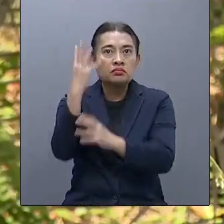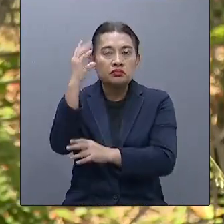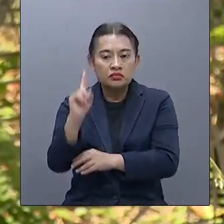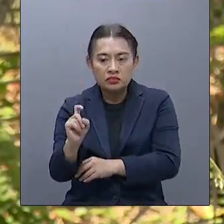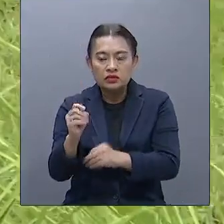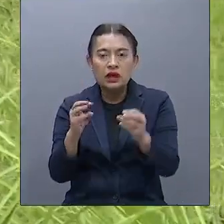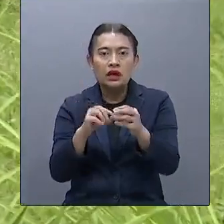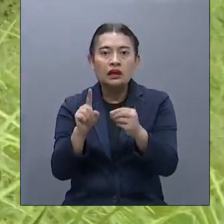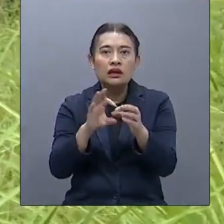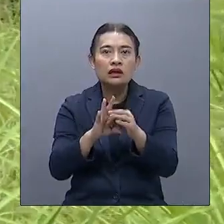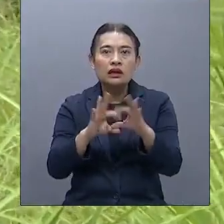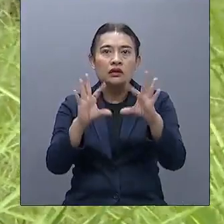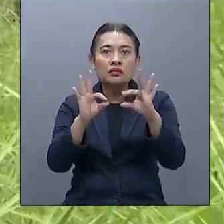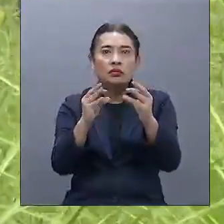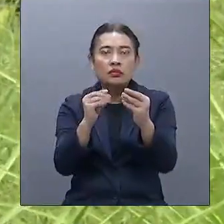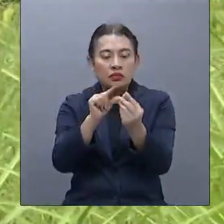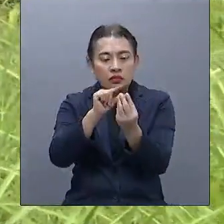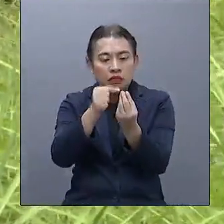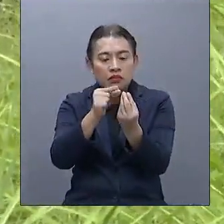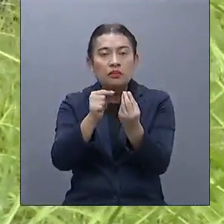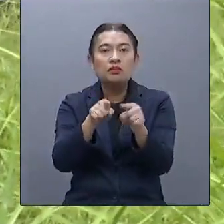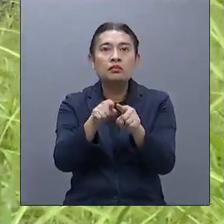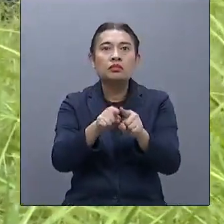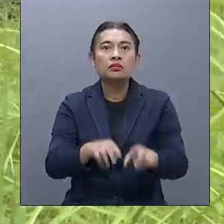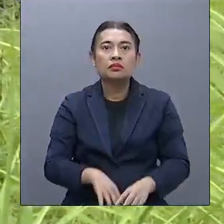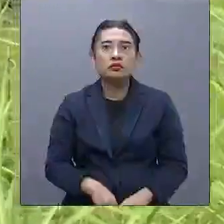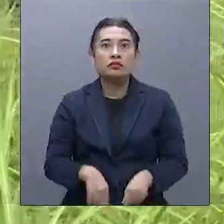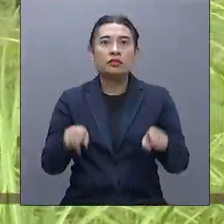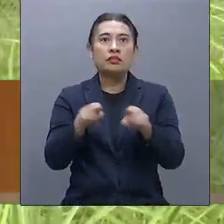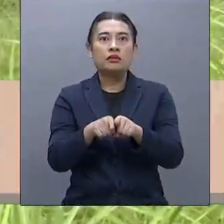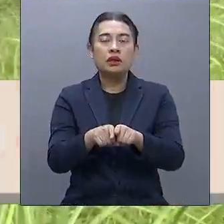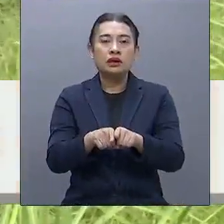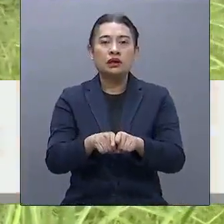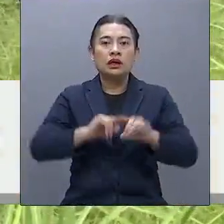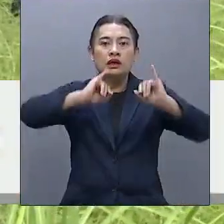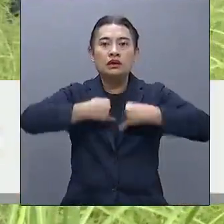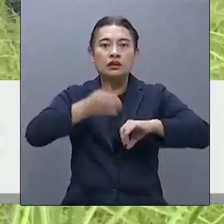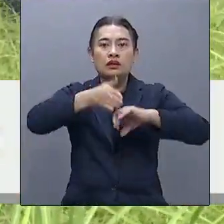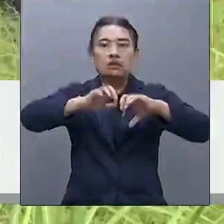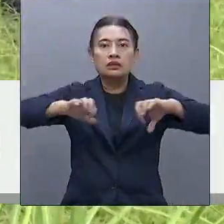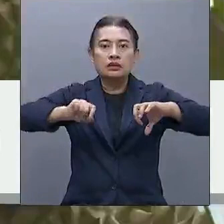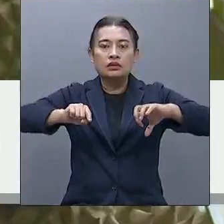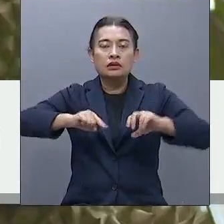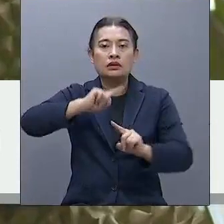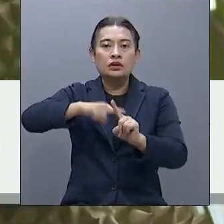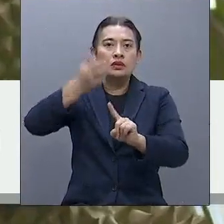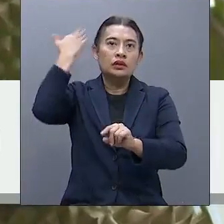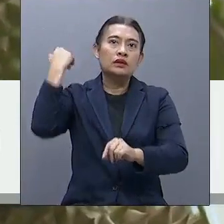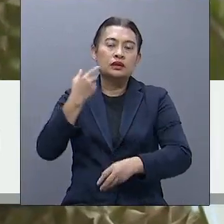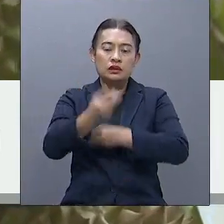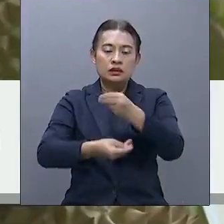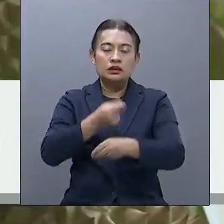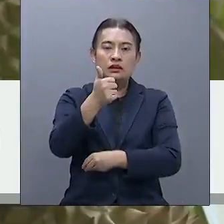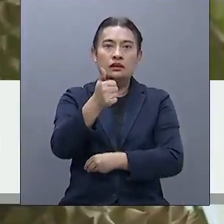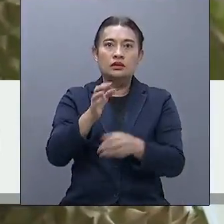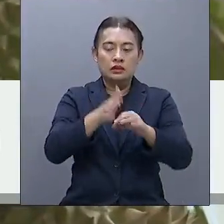อง ไม่ต่างจากเจ้าของสวนทุเรียนในอำเภอบันนังสตาบอกว่าช่วงต้นเดือนที่แล้วสามารถขายทุเรียนให้